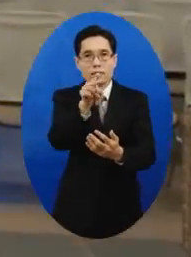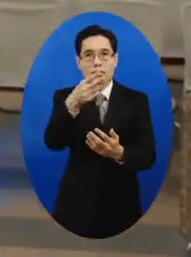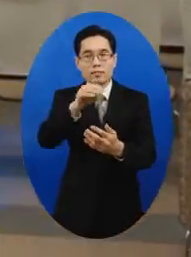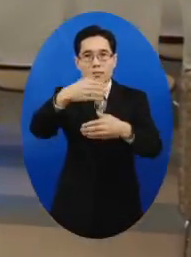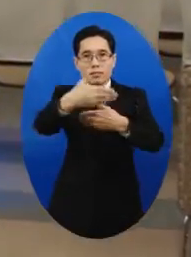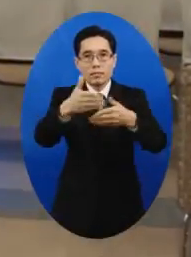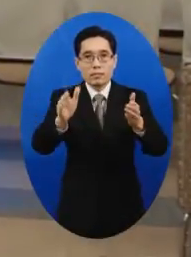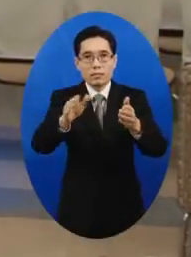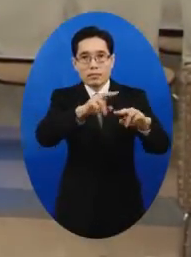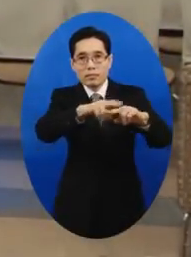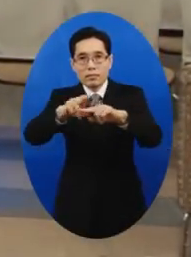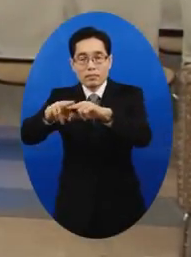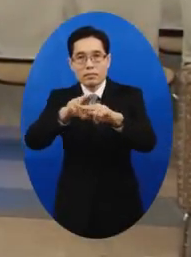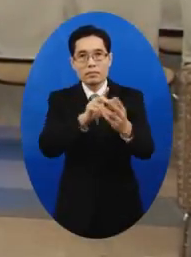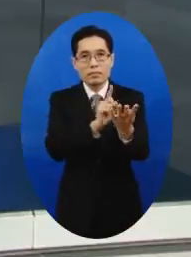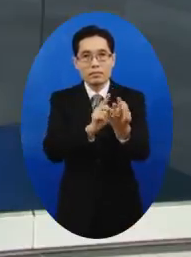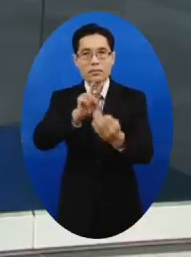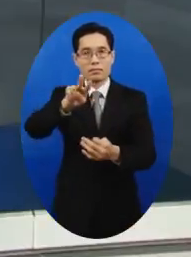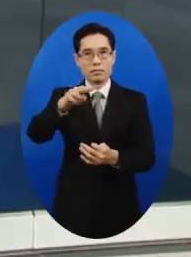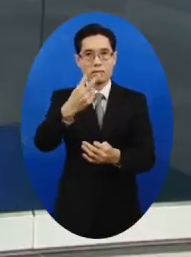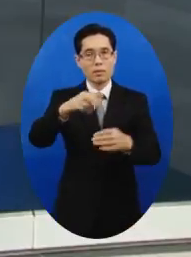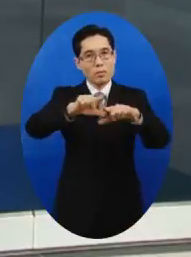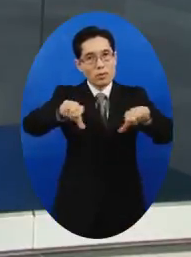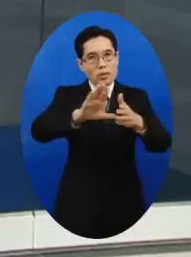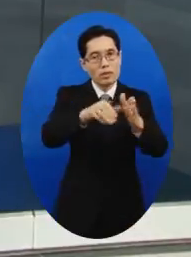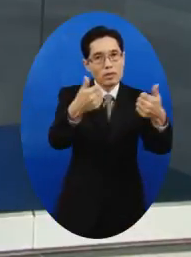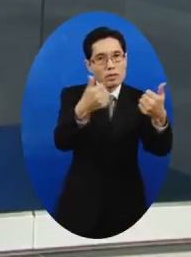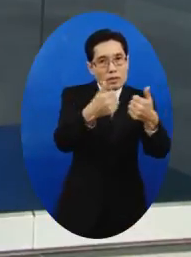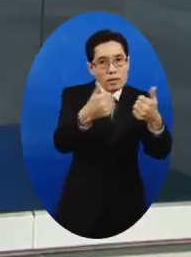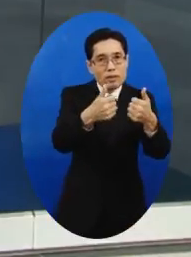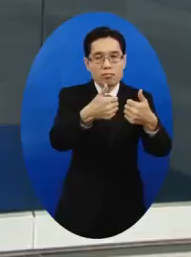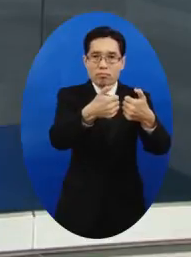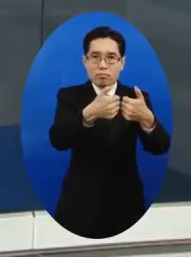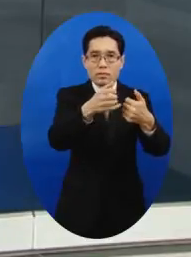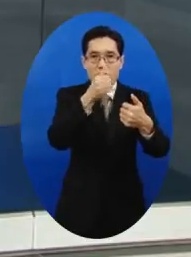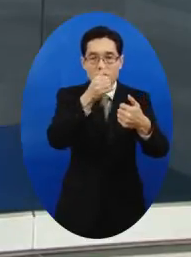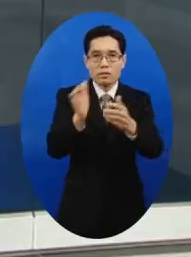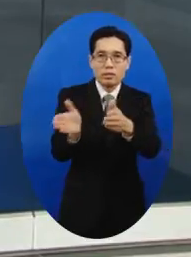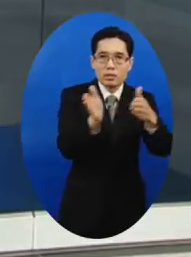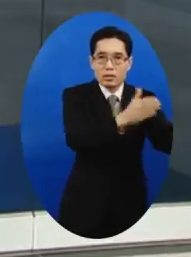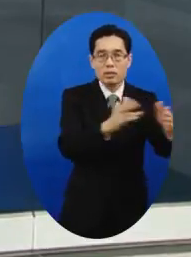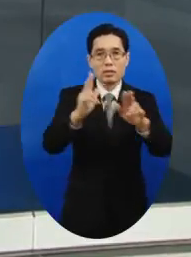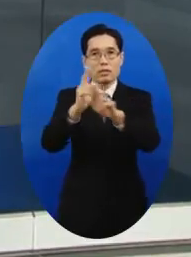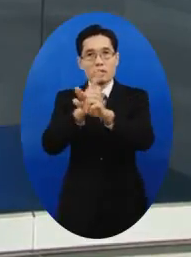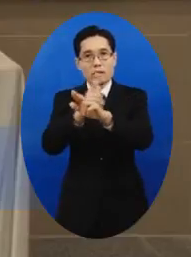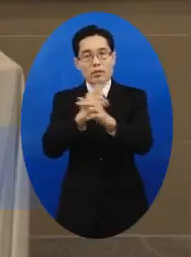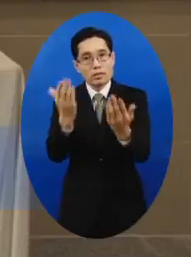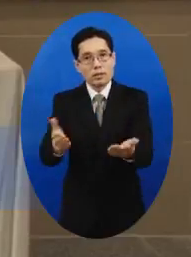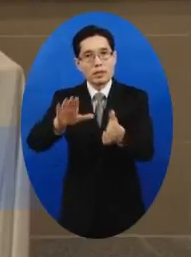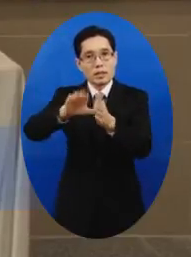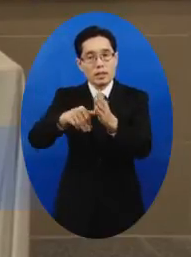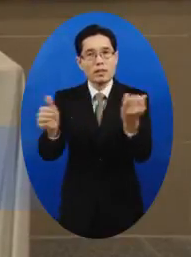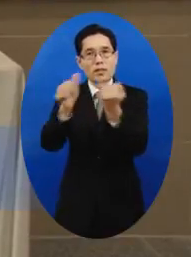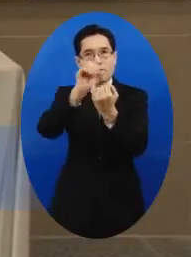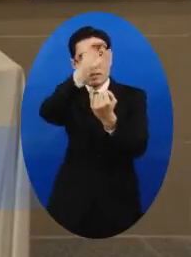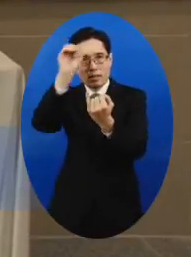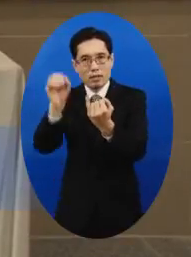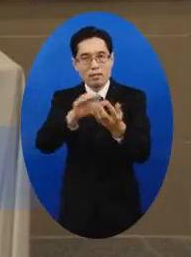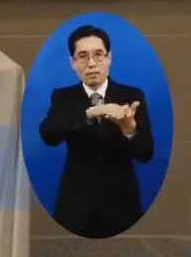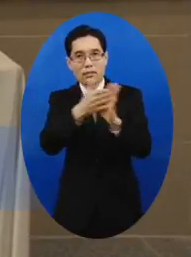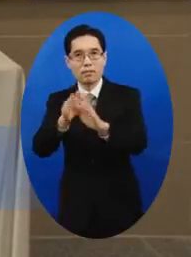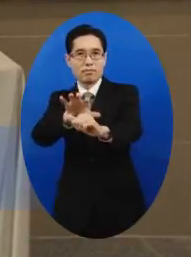대구 교육연수원 열리지 홀은 200석 규모로 평상시에는 회의와 연수 장소로 활용되고 주말과